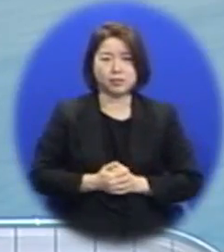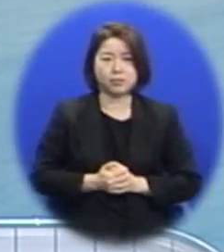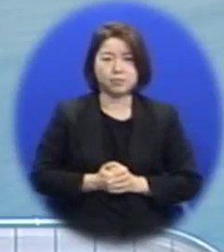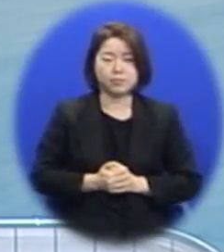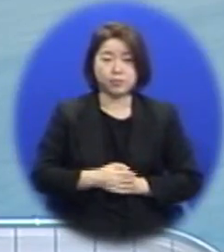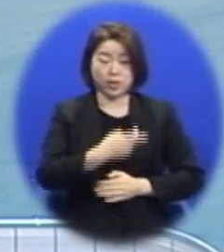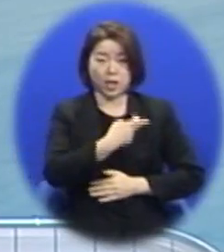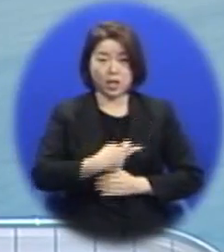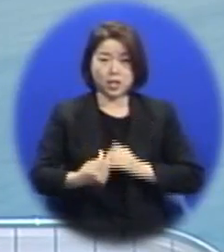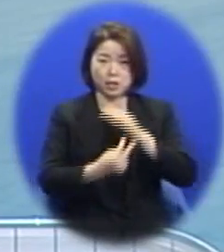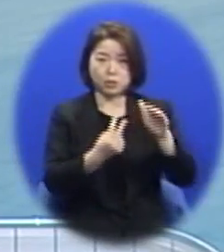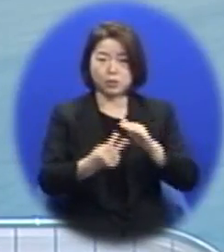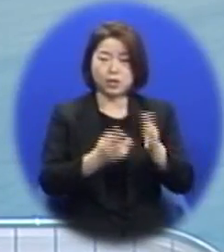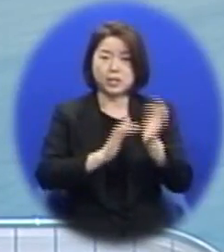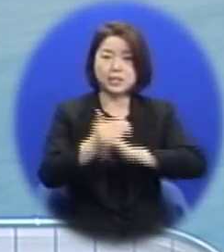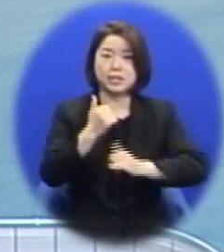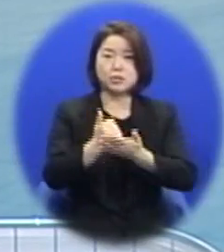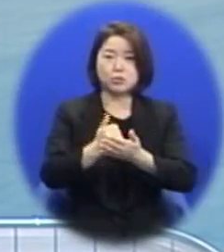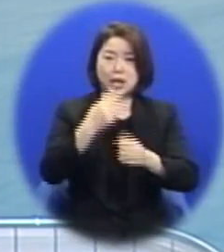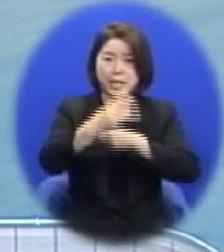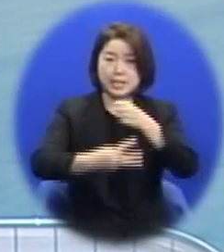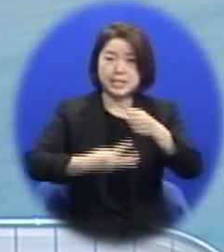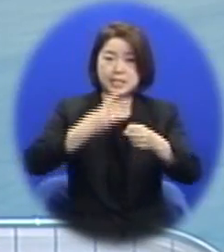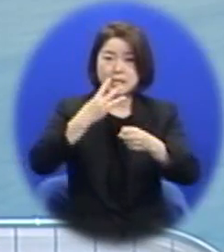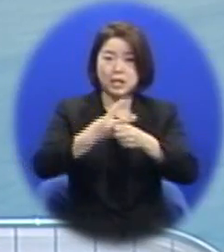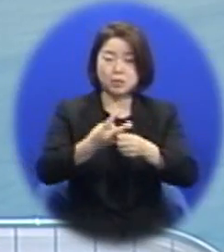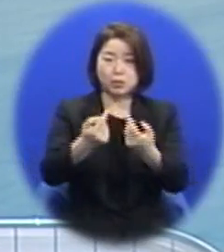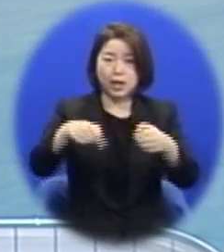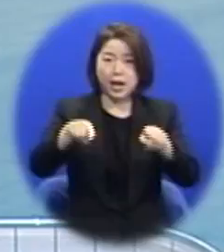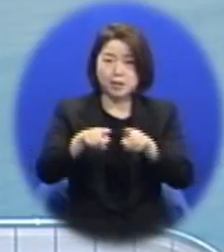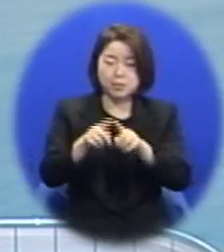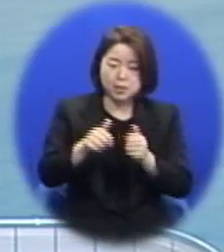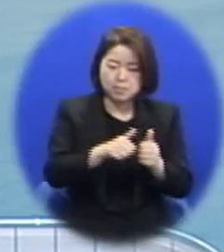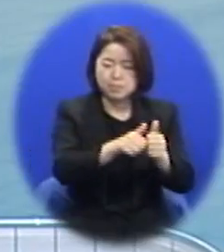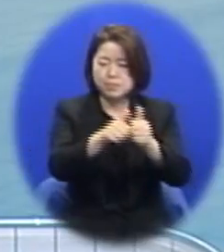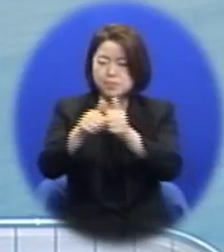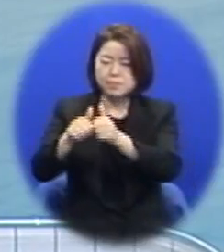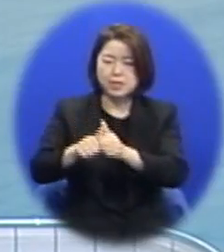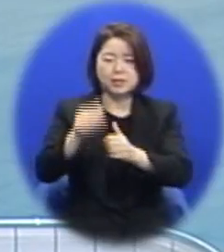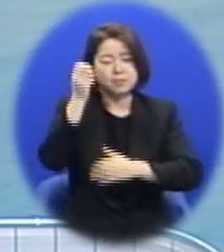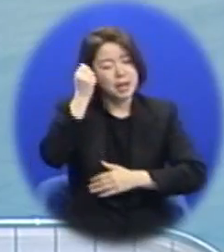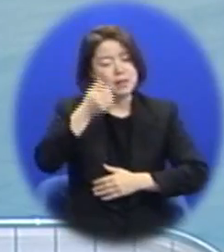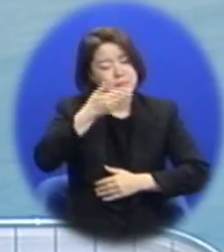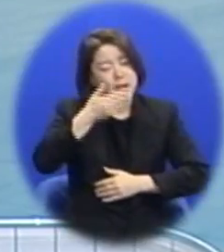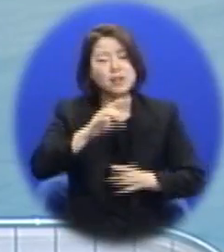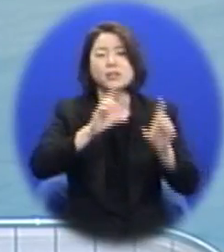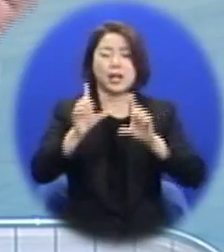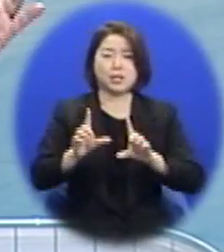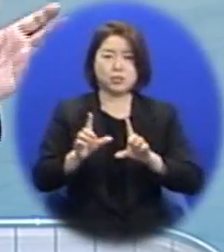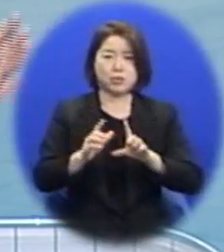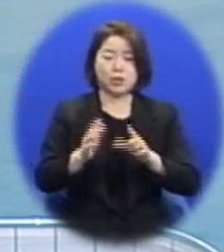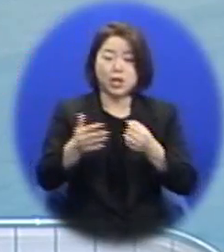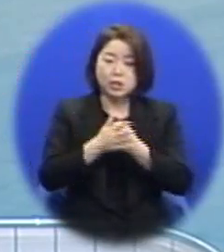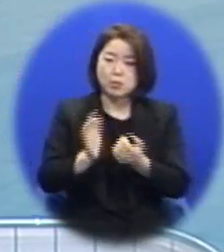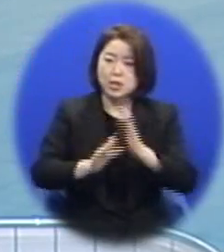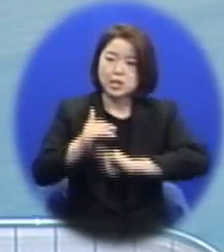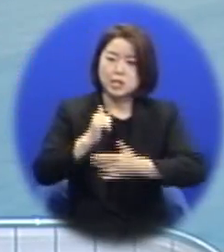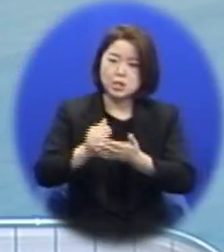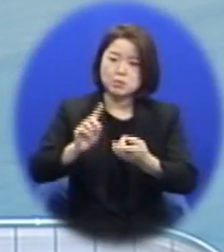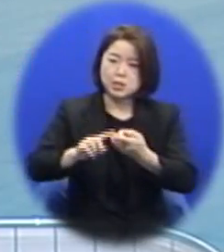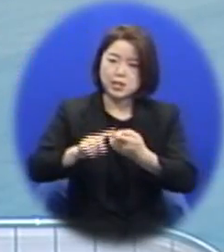사도 요한은 예수님과 3년 동안 같이 동고동락했습니다. 예수님에 대해서 너무나 잘 아는